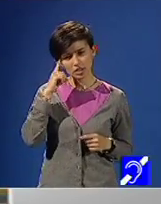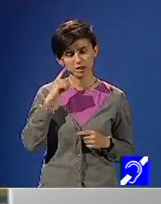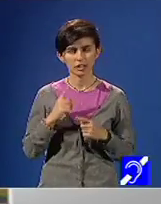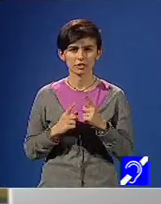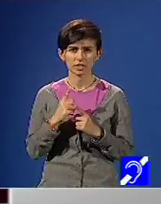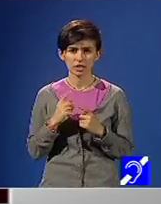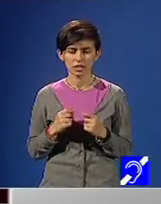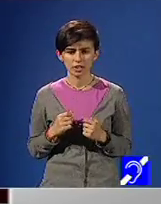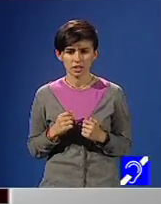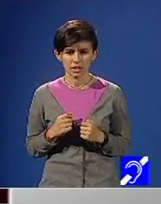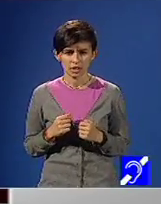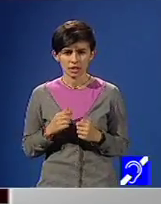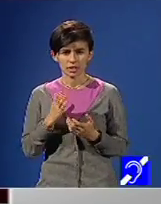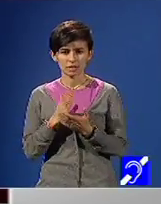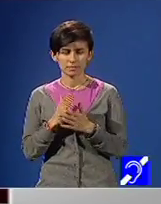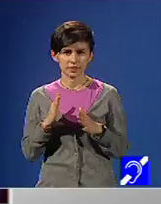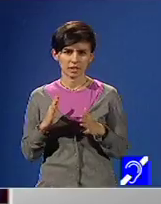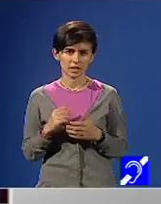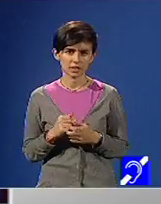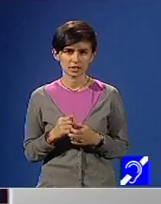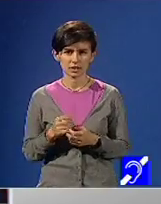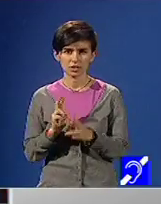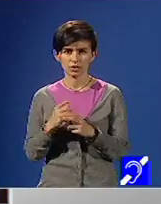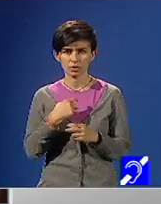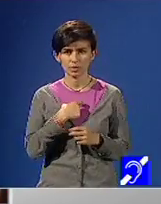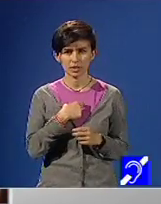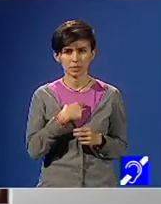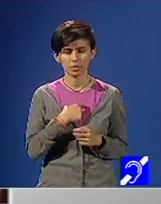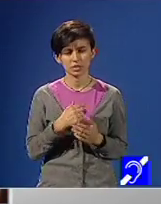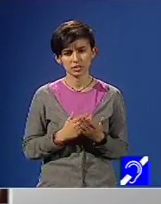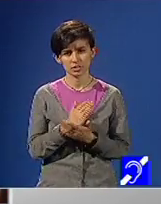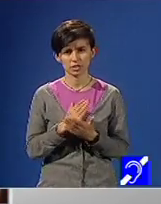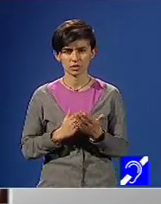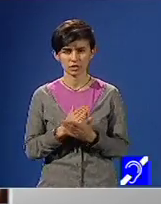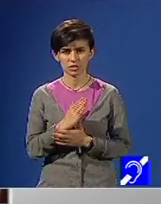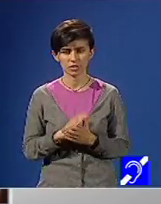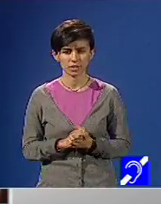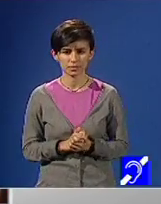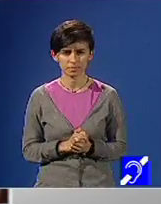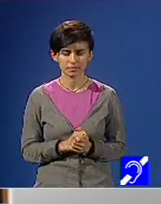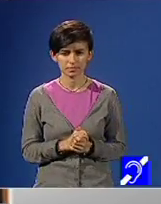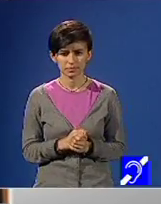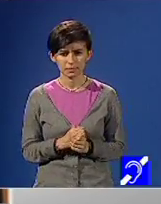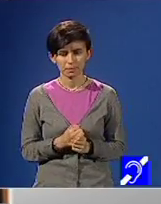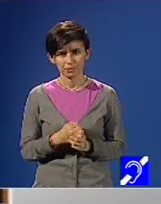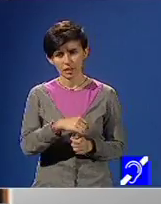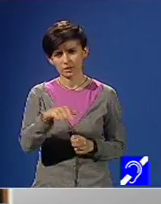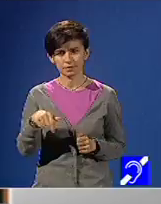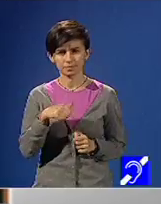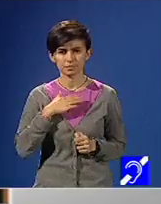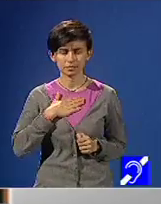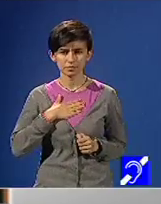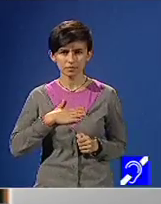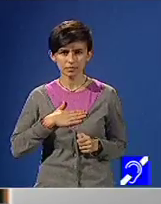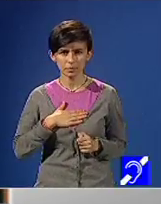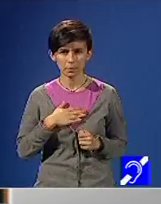îl finalizezi sau... Și cum vei putea să continui. Da, și cum vei putea să continui. Da. Și pe lângă asta noi ne dorim să mergem